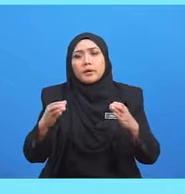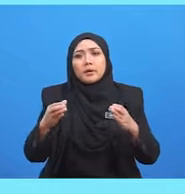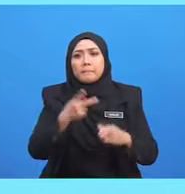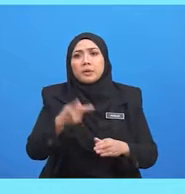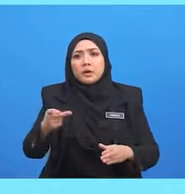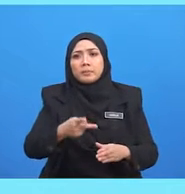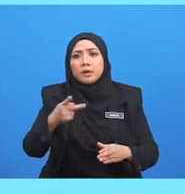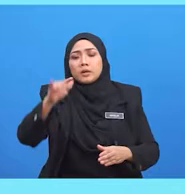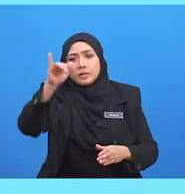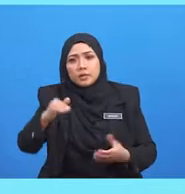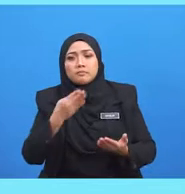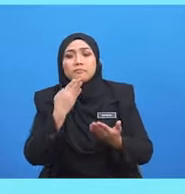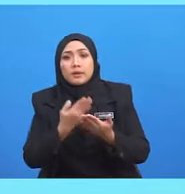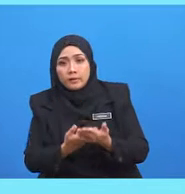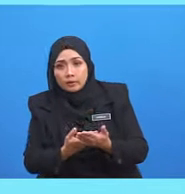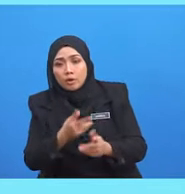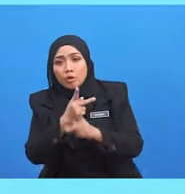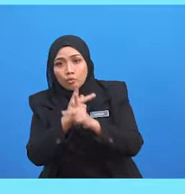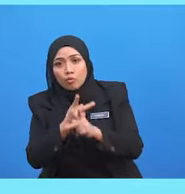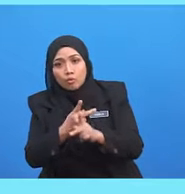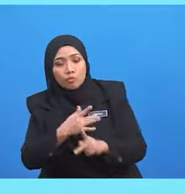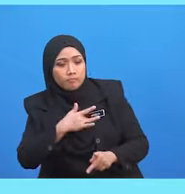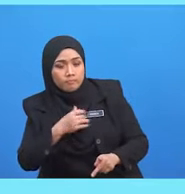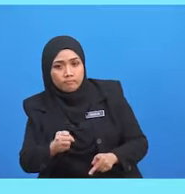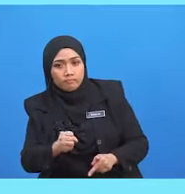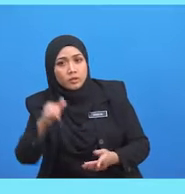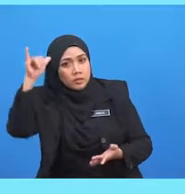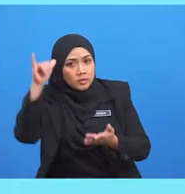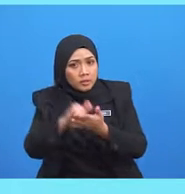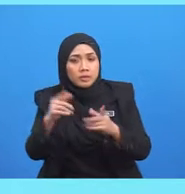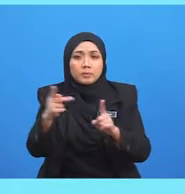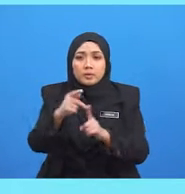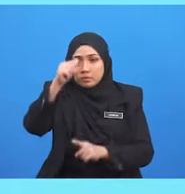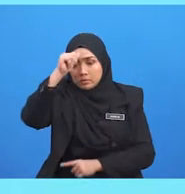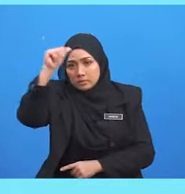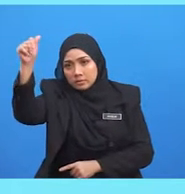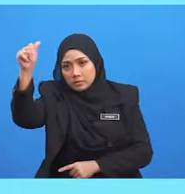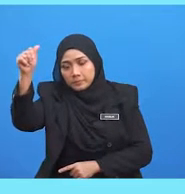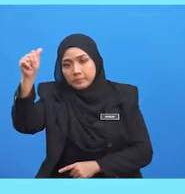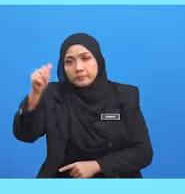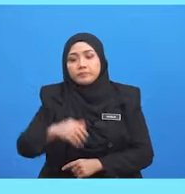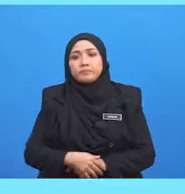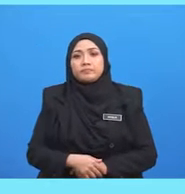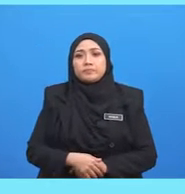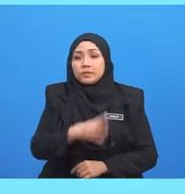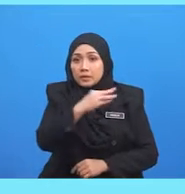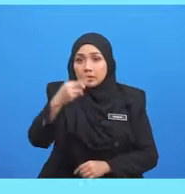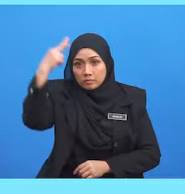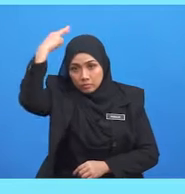yang boleh mengukuhkan keimanan dan keyakinan kepada Allah Subhanahu Wa Taala dan